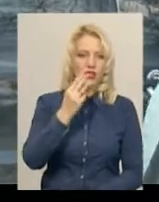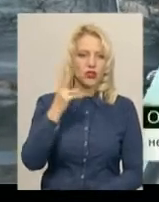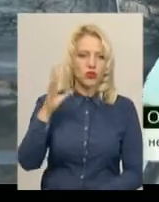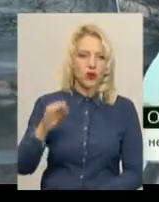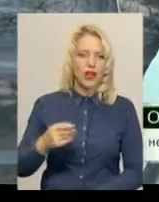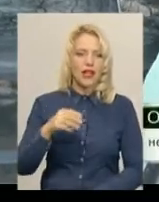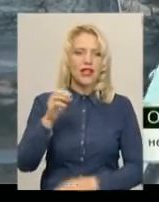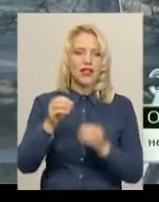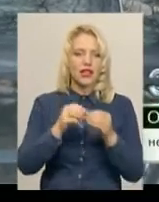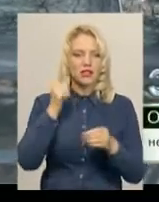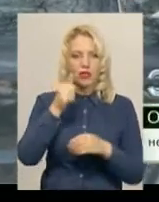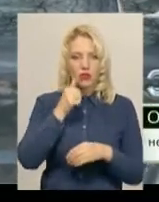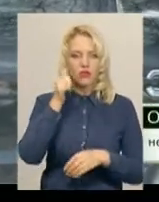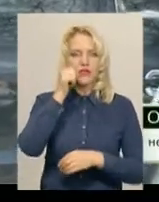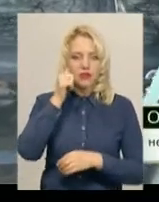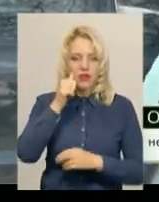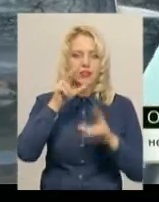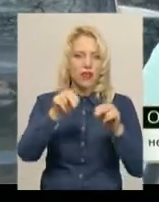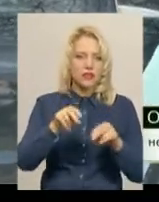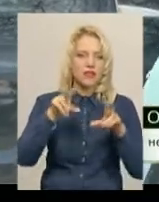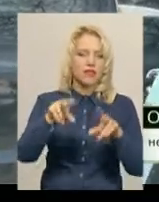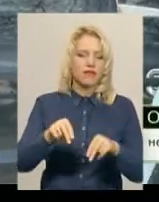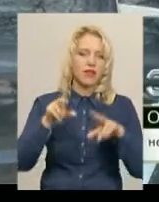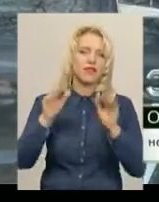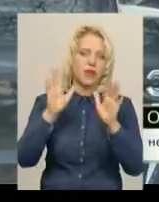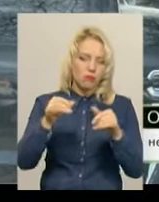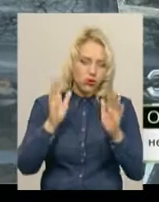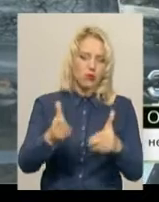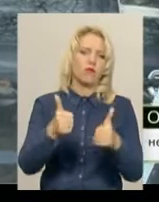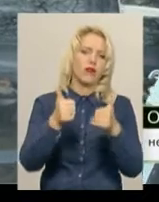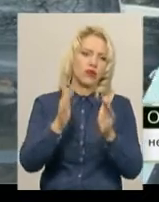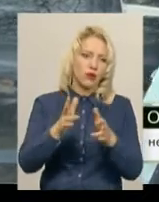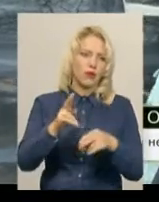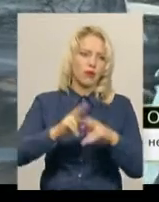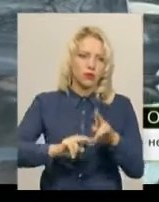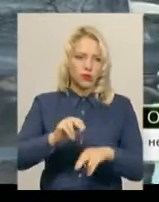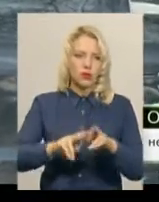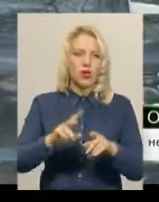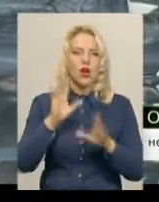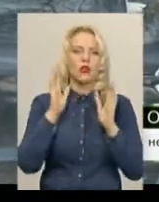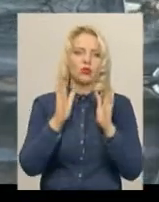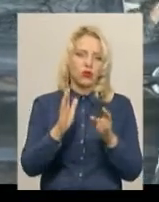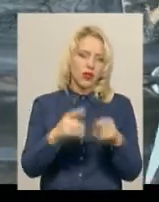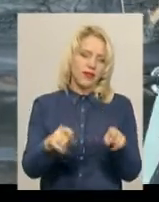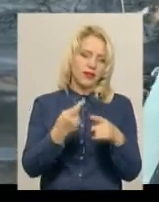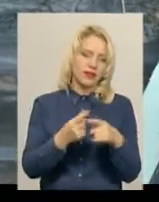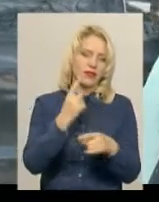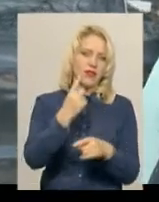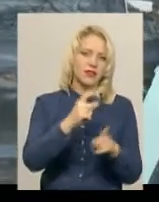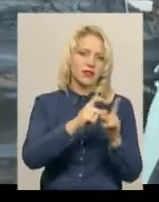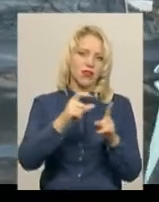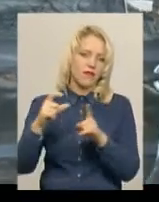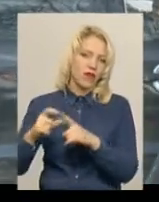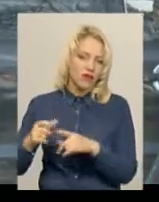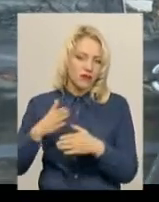годує завтраками. Після завтраками все буде. Побудуємо, все буде добре. Але в отозі тільки ці слова і більше нічого немає. Не хоче